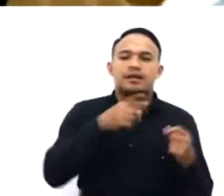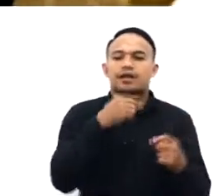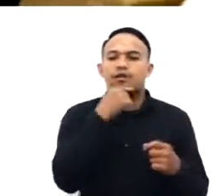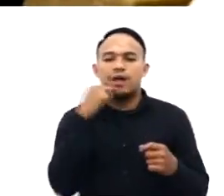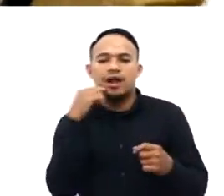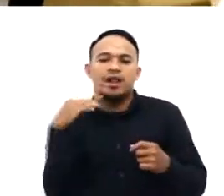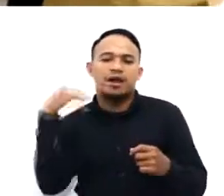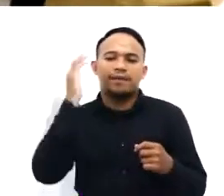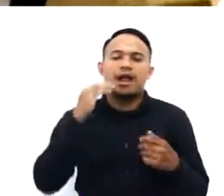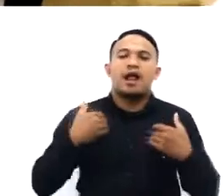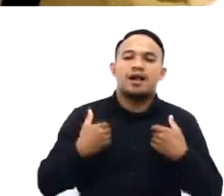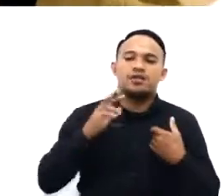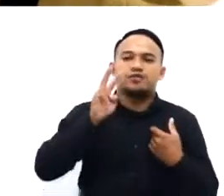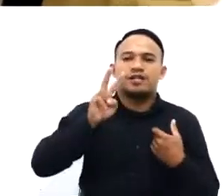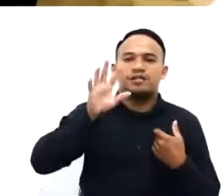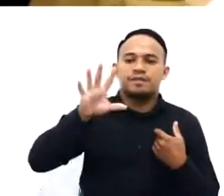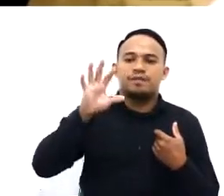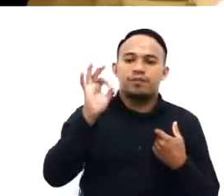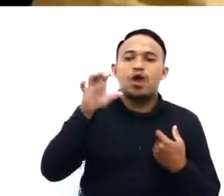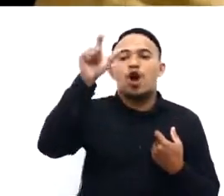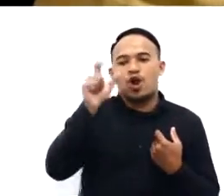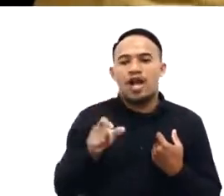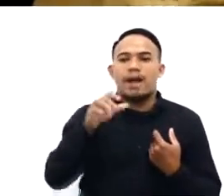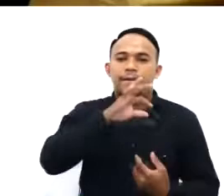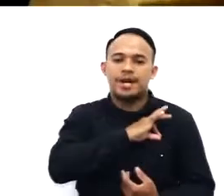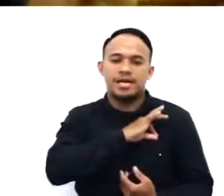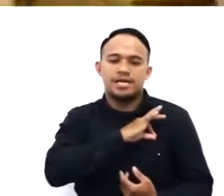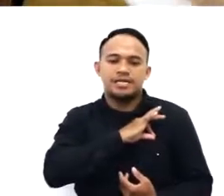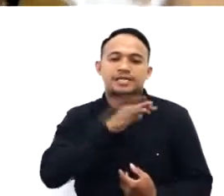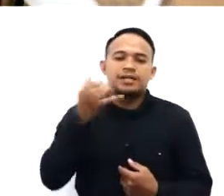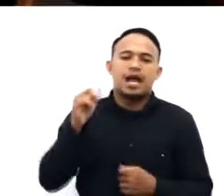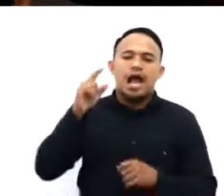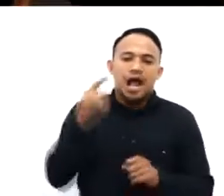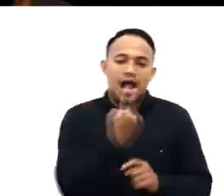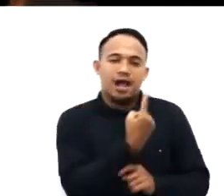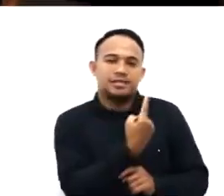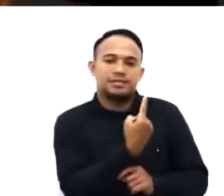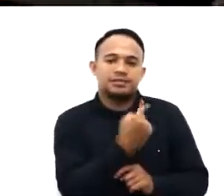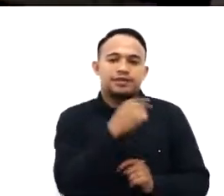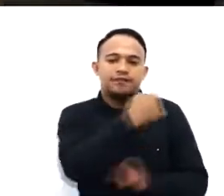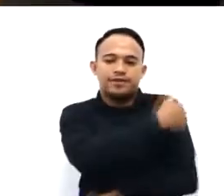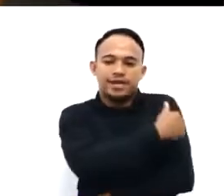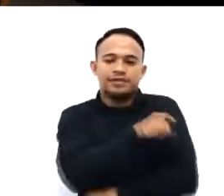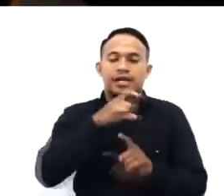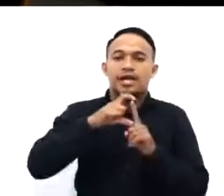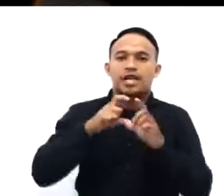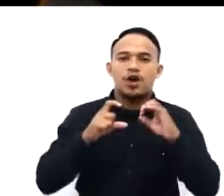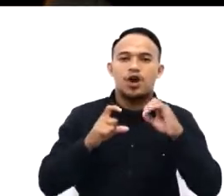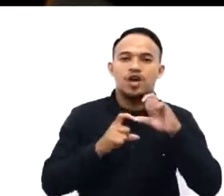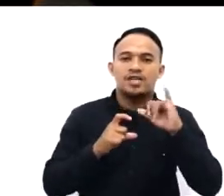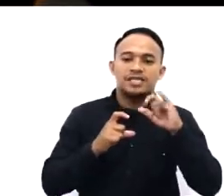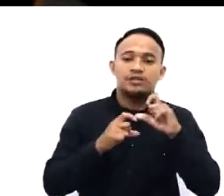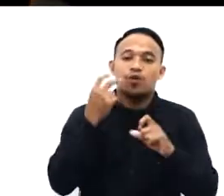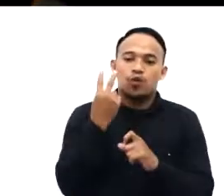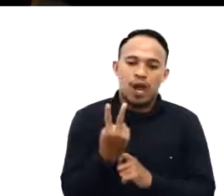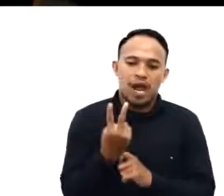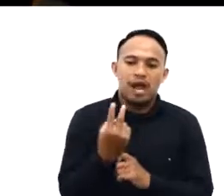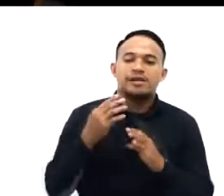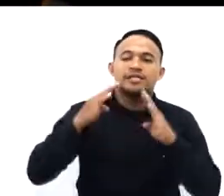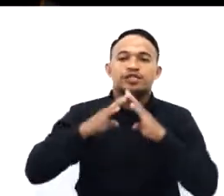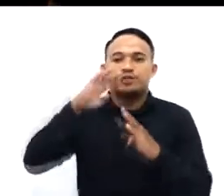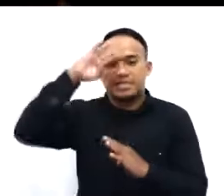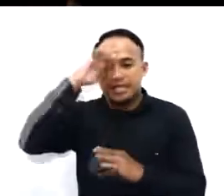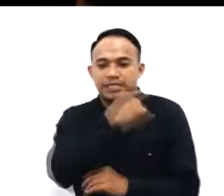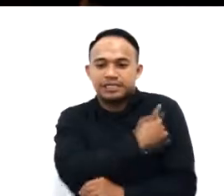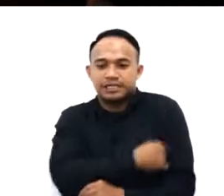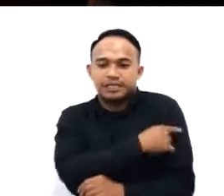Total yang akan divaksin untuk PNS dan PTT berkisar 800 orang, sementara untuk GTT berkisar